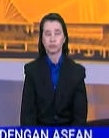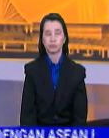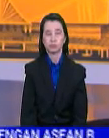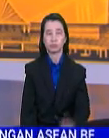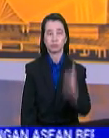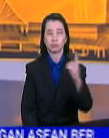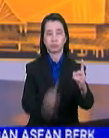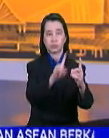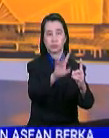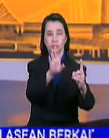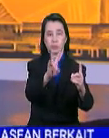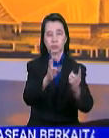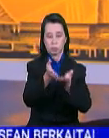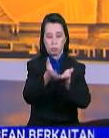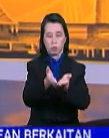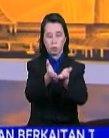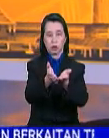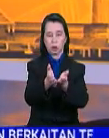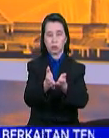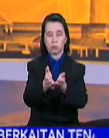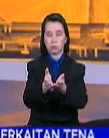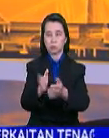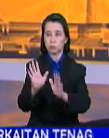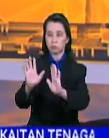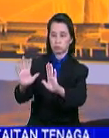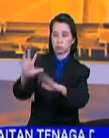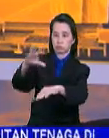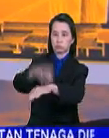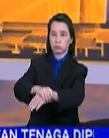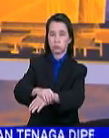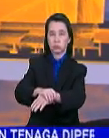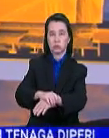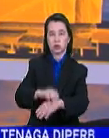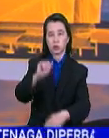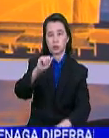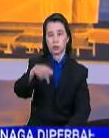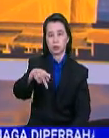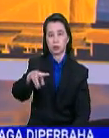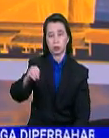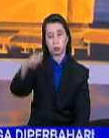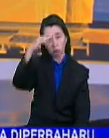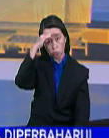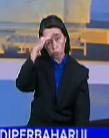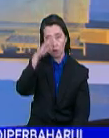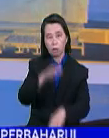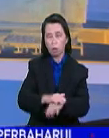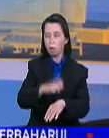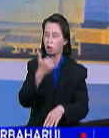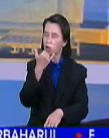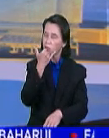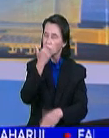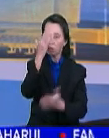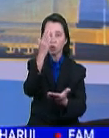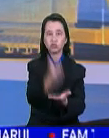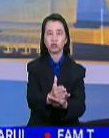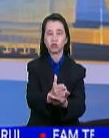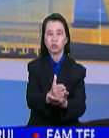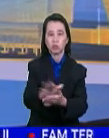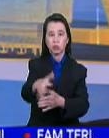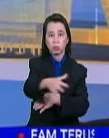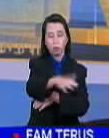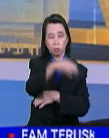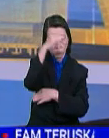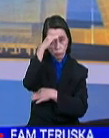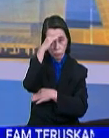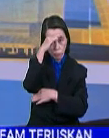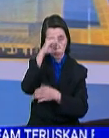f-117 couple ditahan agency itu kekuasaan maritim Joko atas kesalahan bersauh tampil kebenaran menerusi